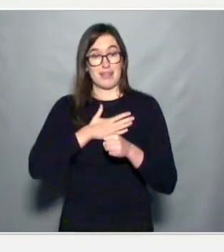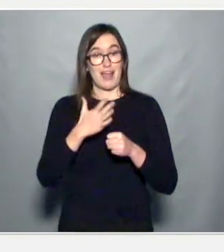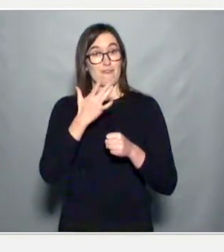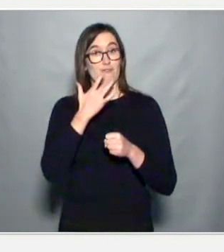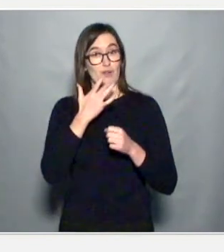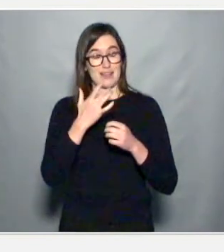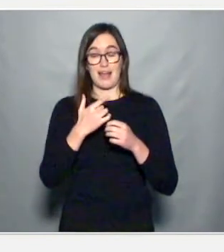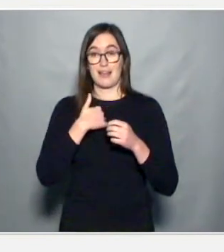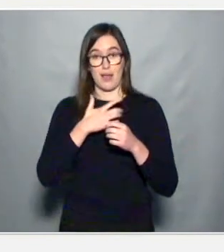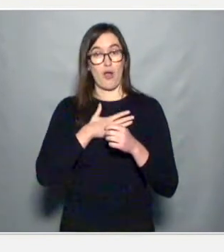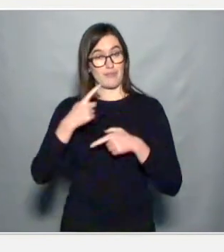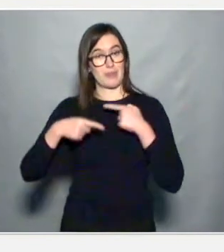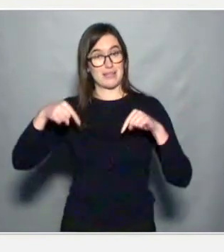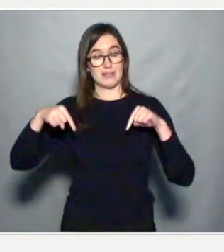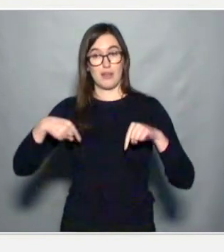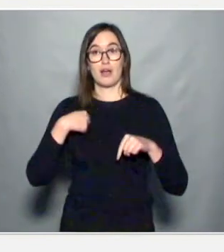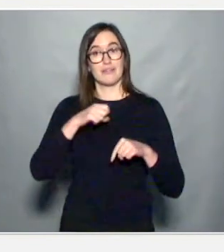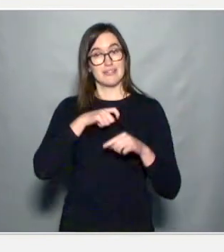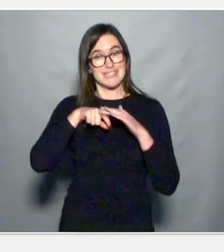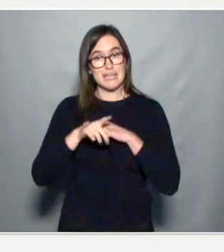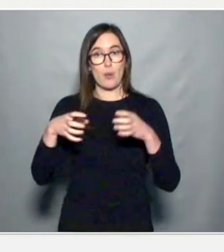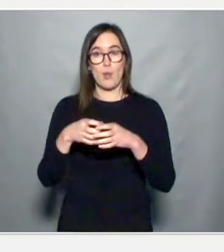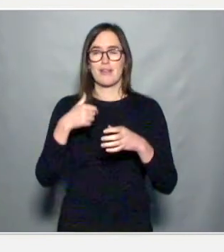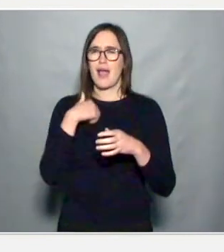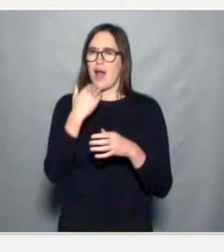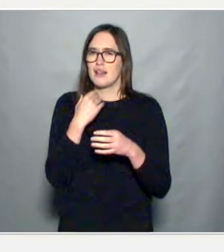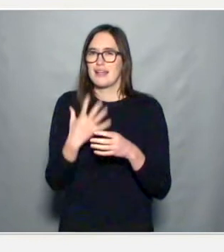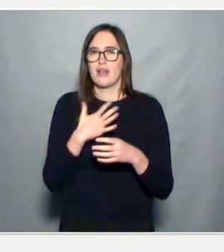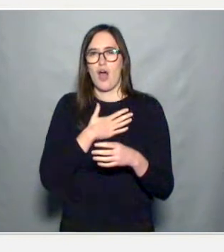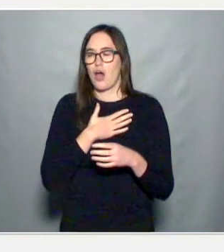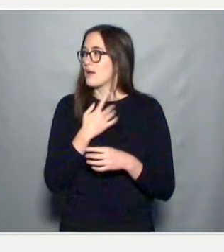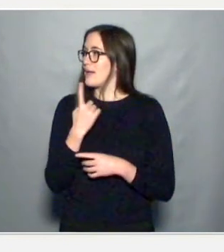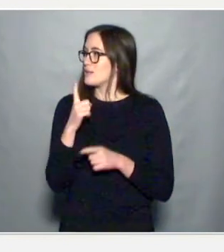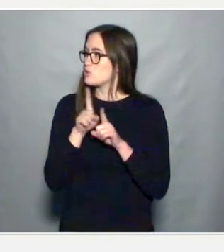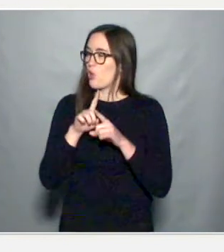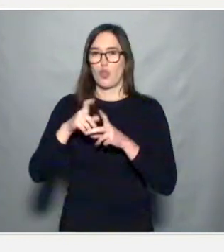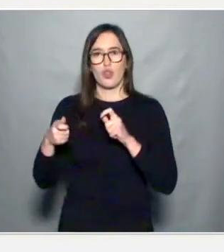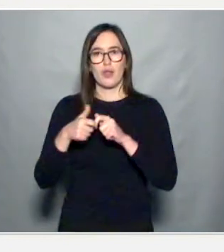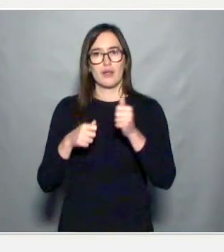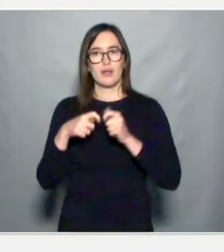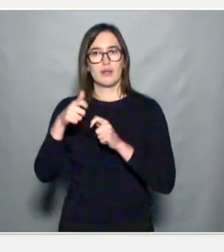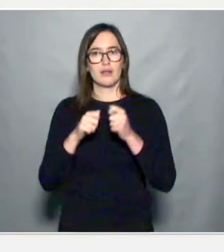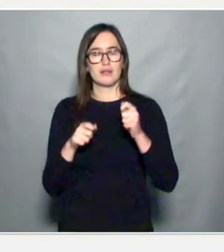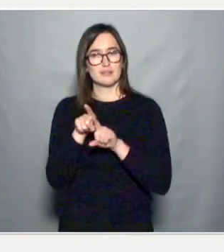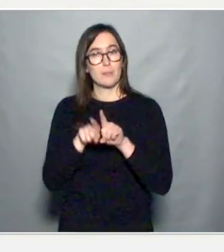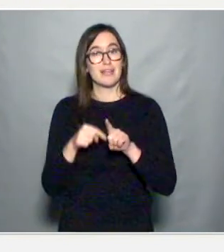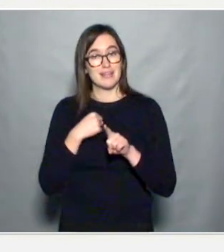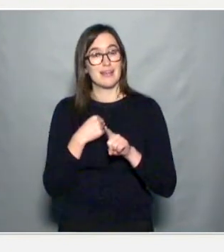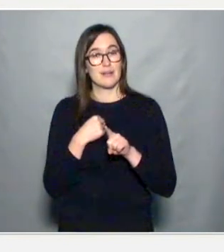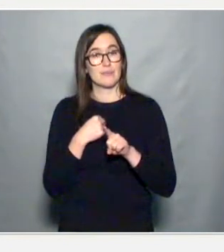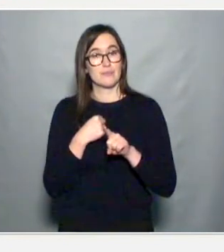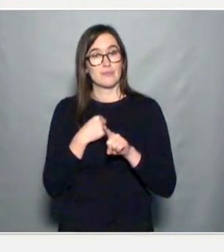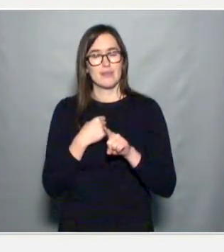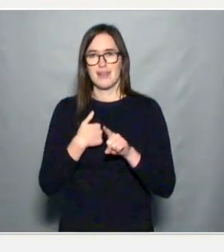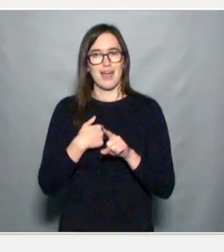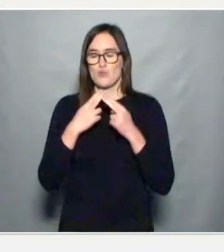har det än idag. När jag sitter på möten så håller jag alltid på med min Tangle samtidigt i händerna. För jag kan liksom